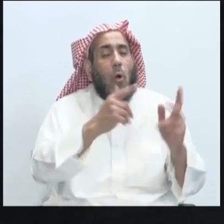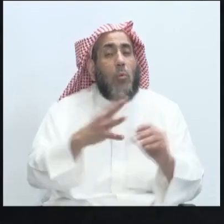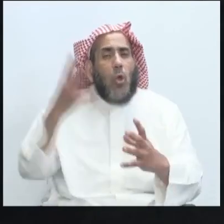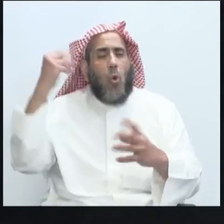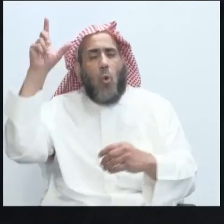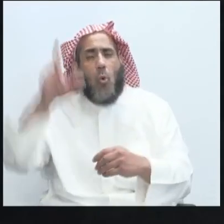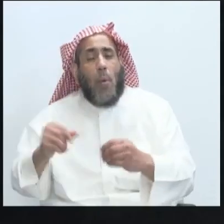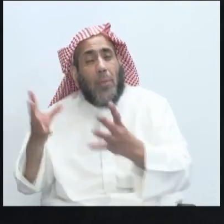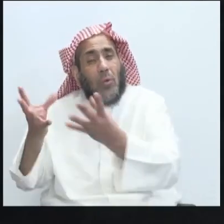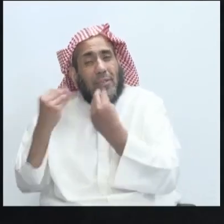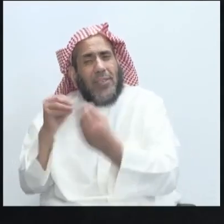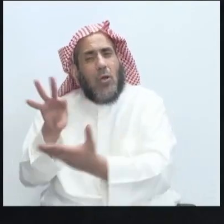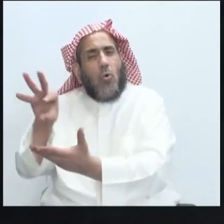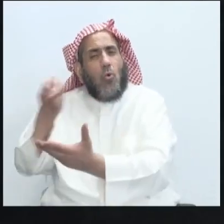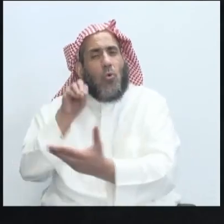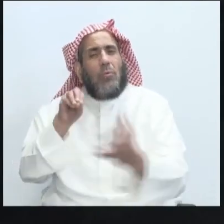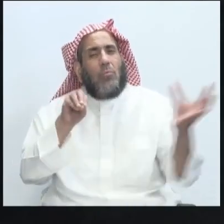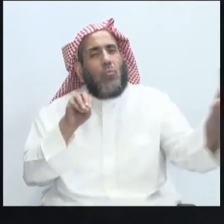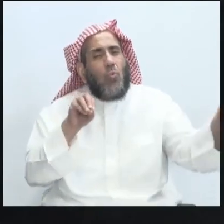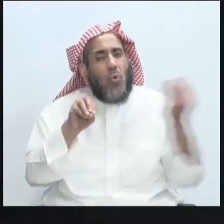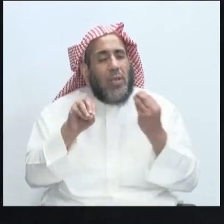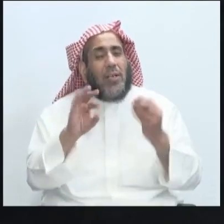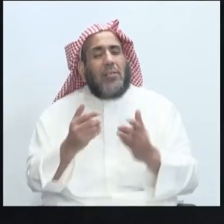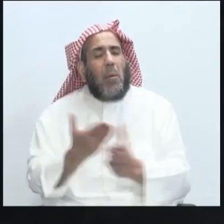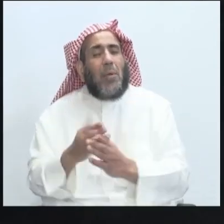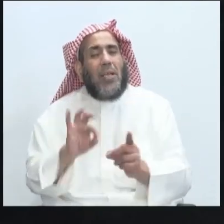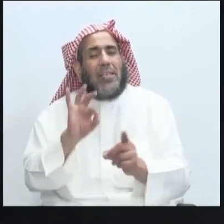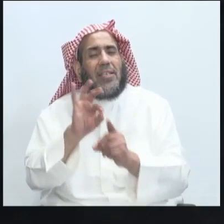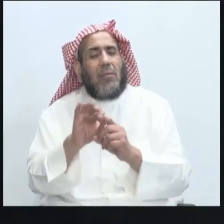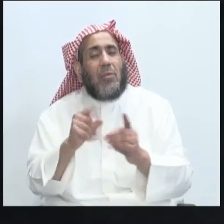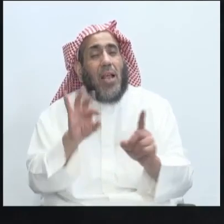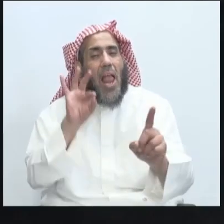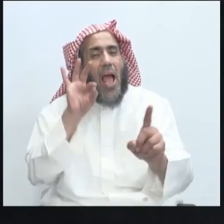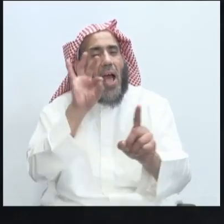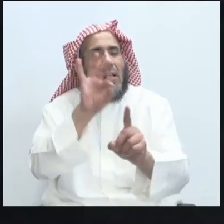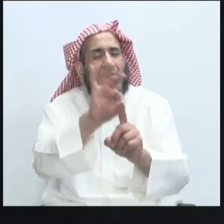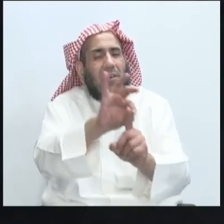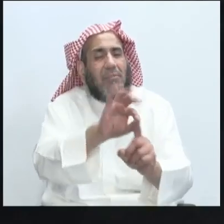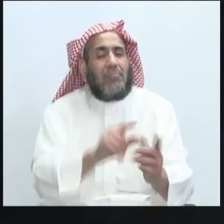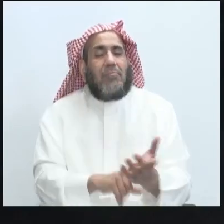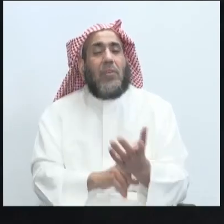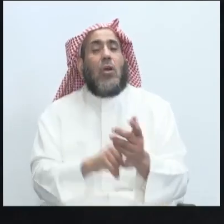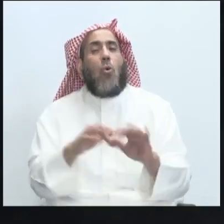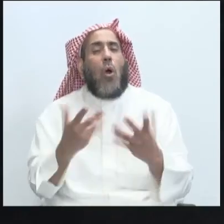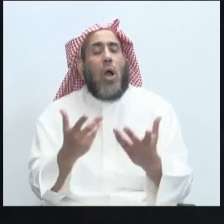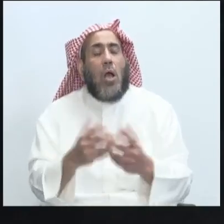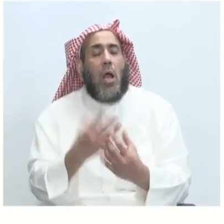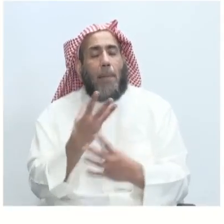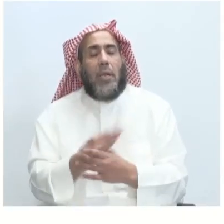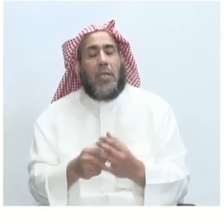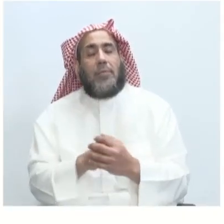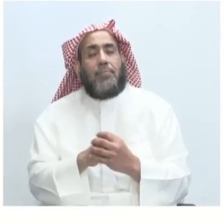العلماء من علوم يستزيد بها لكي يصل الى مبتغاه لكي يصل الى هدفه